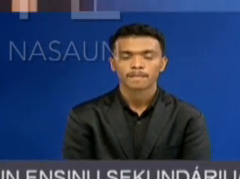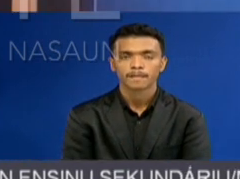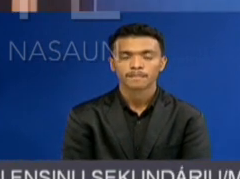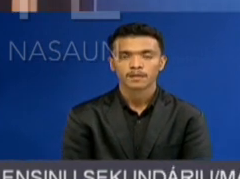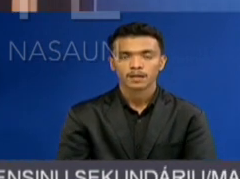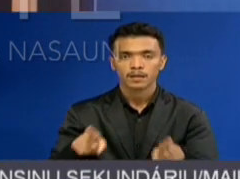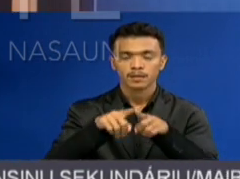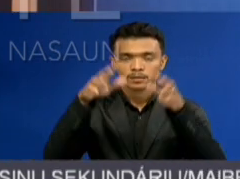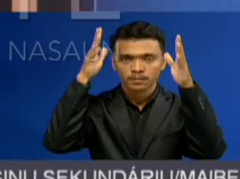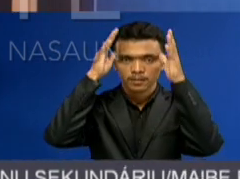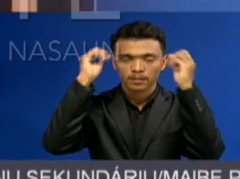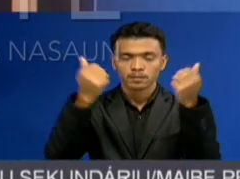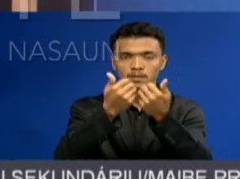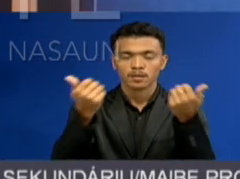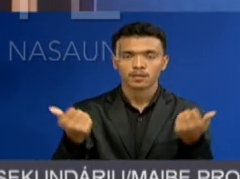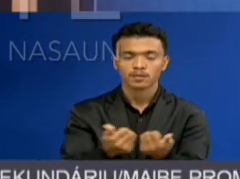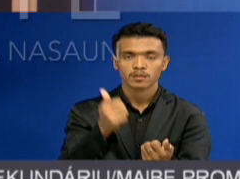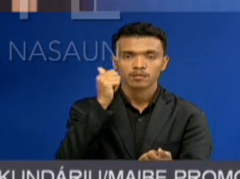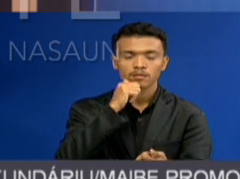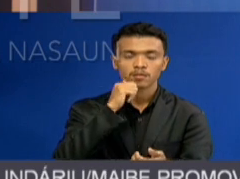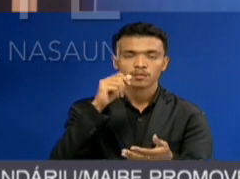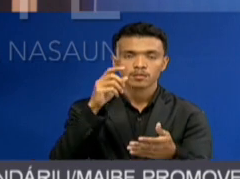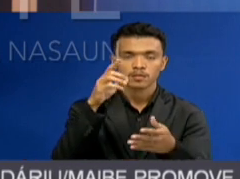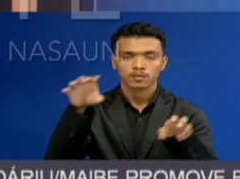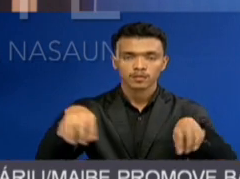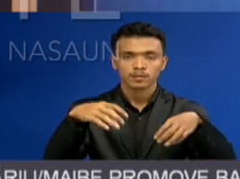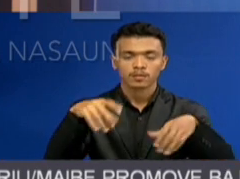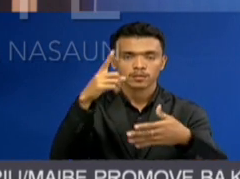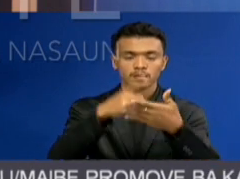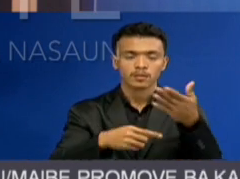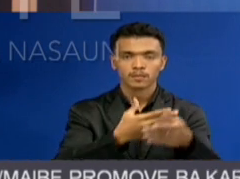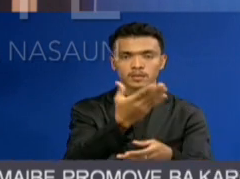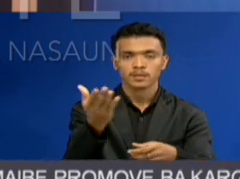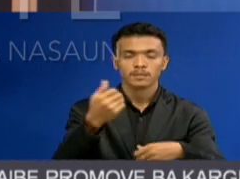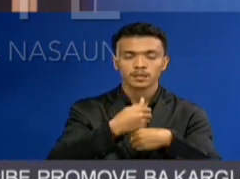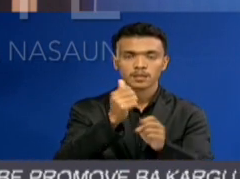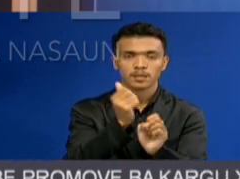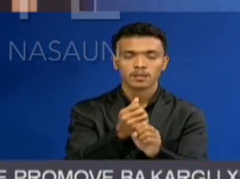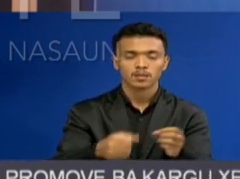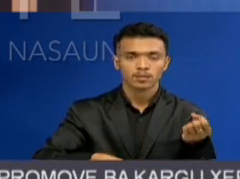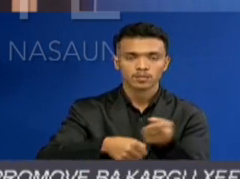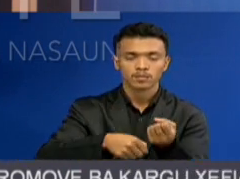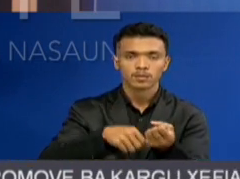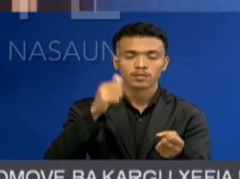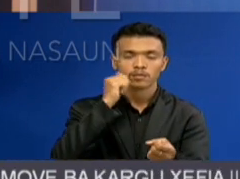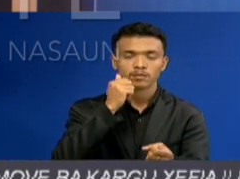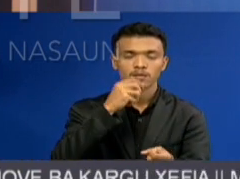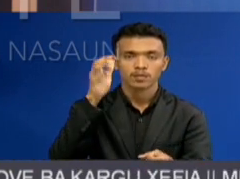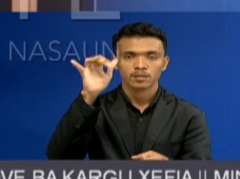asosiasi feto karika saya esforço seria maka itu botira se halo hode eleva na fatin conhecimento ba feto serne